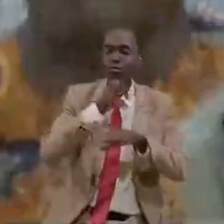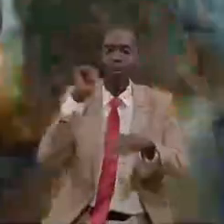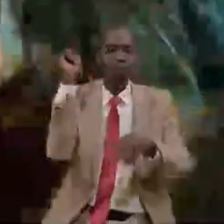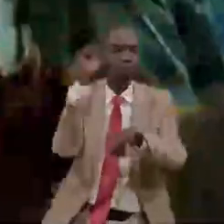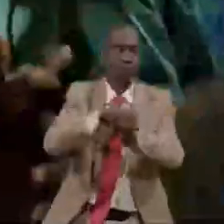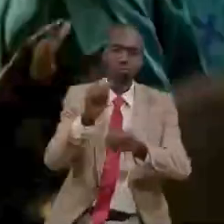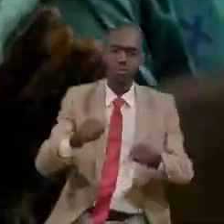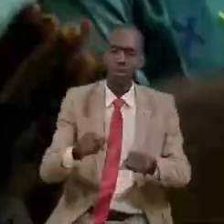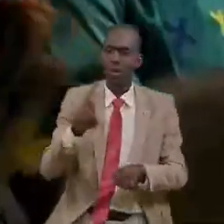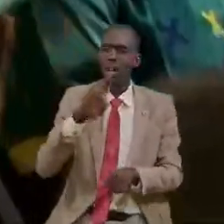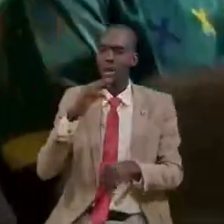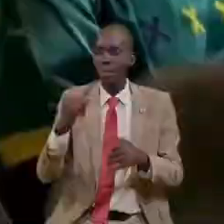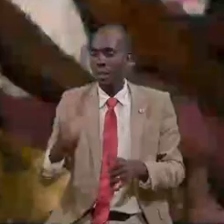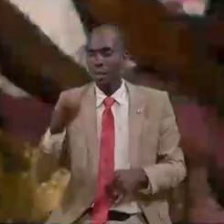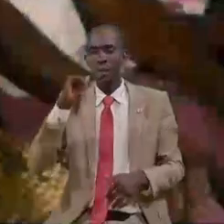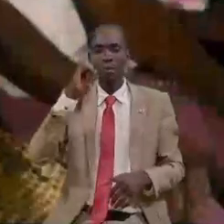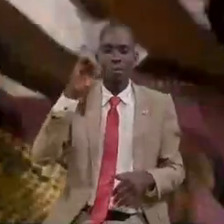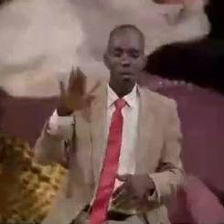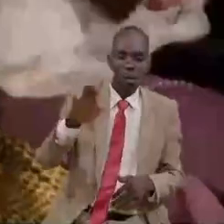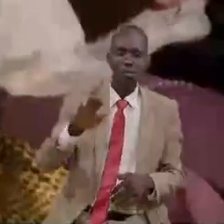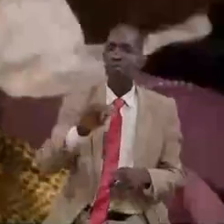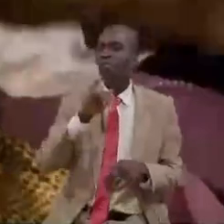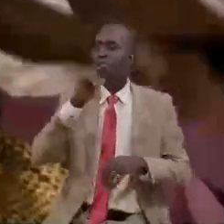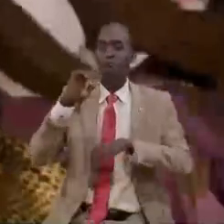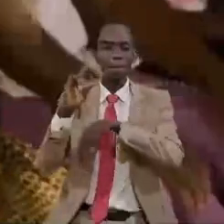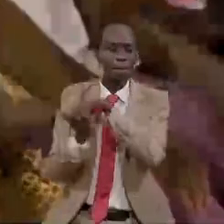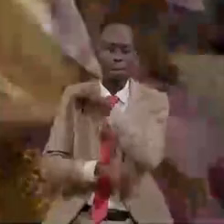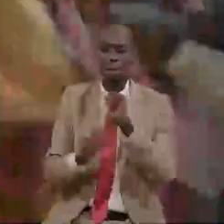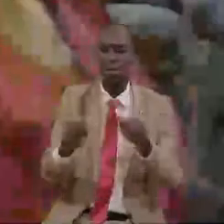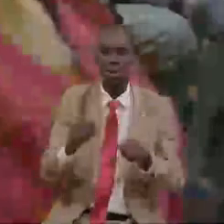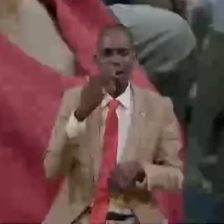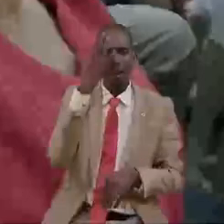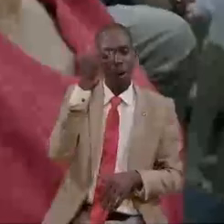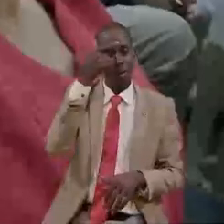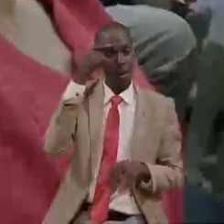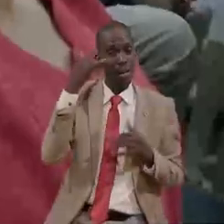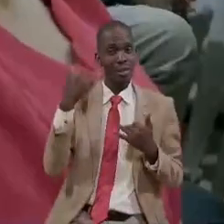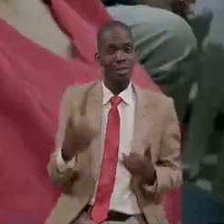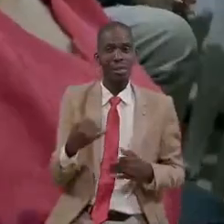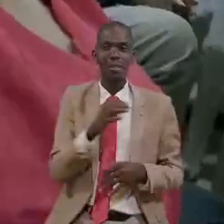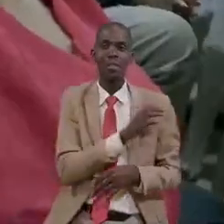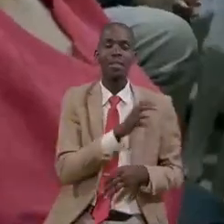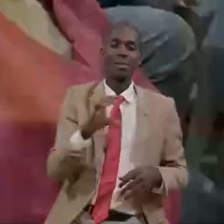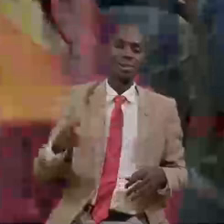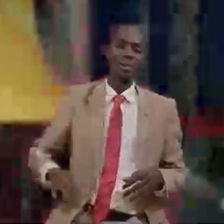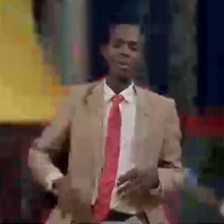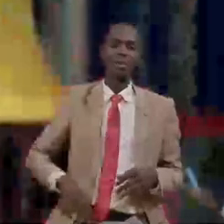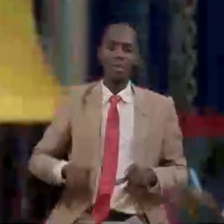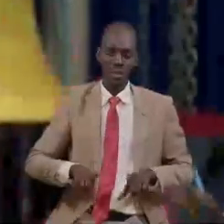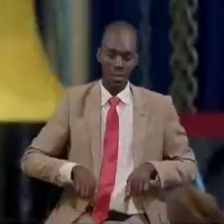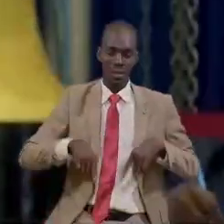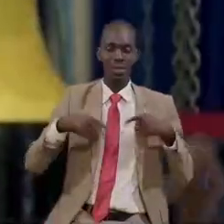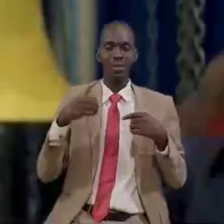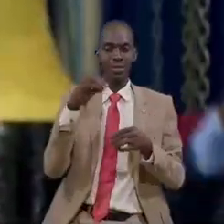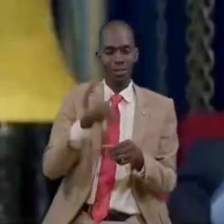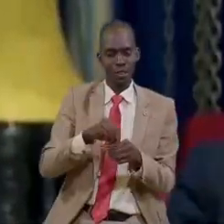Madame ou mademoiselle invincible. Parce que maintenant, Christ demeure au-dedans